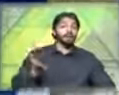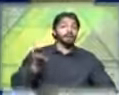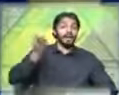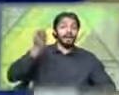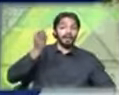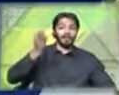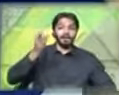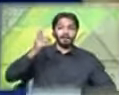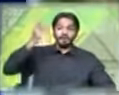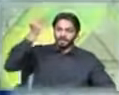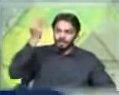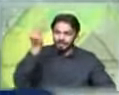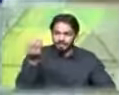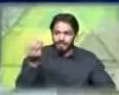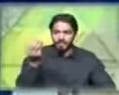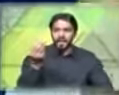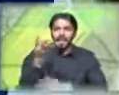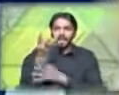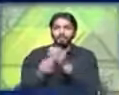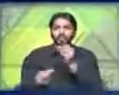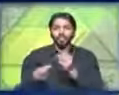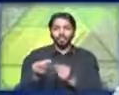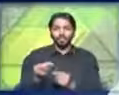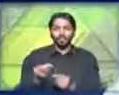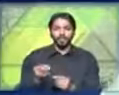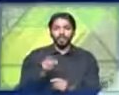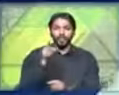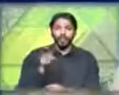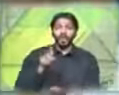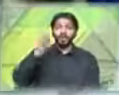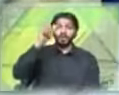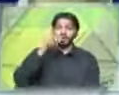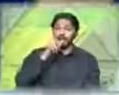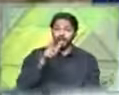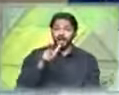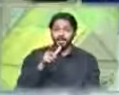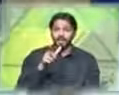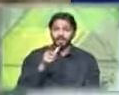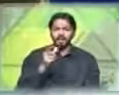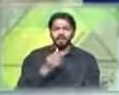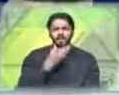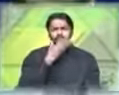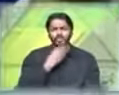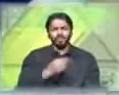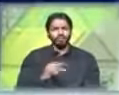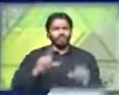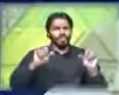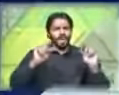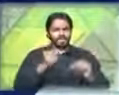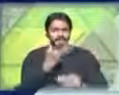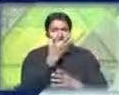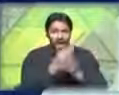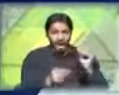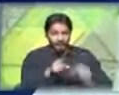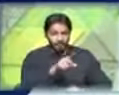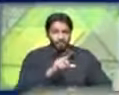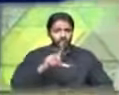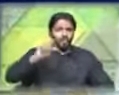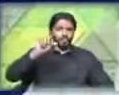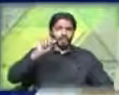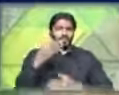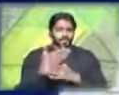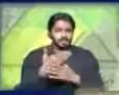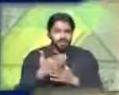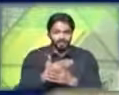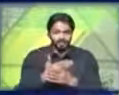وهب لداود سليمان وأثنى عليه فقال على سليمان: نعم، نعم العبد إنه أواب. تمام.